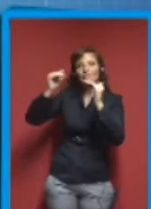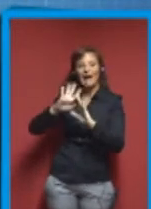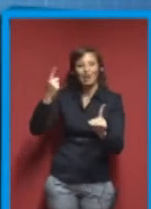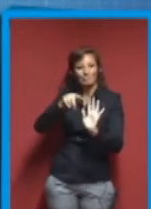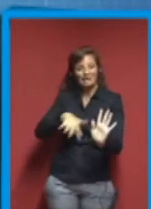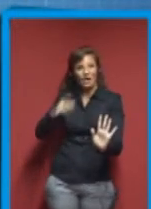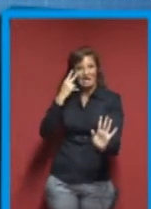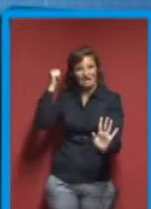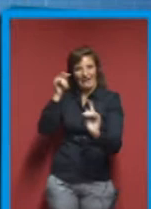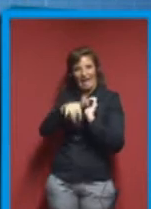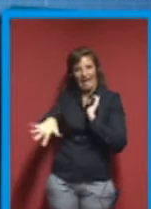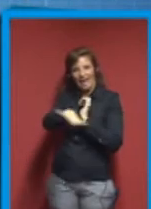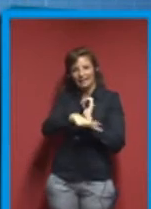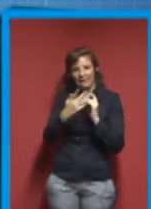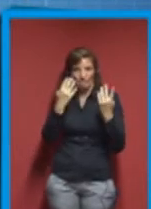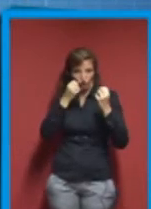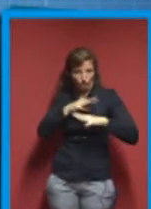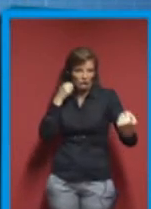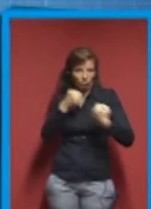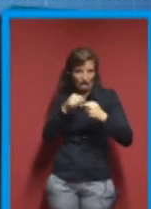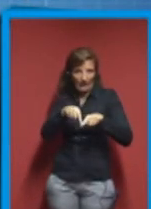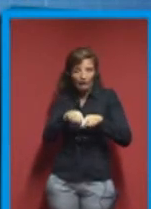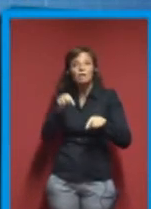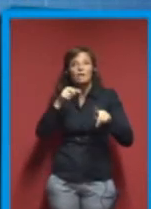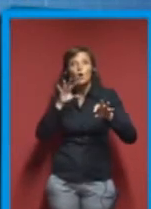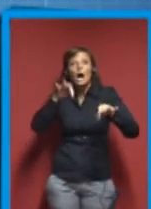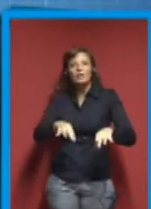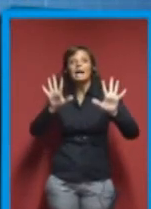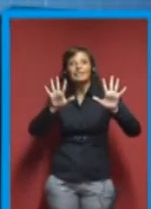disastro, adesso sono arrivati a 10 milioni di letture.